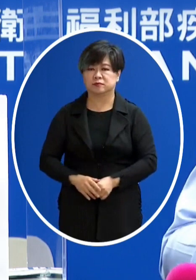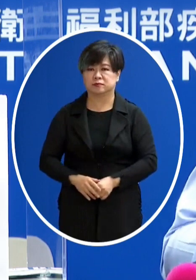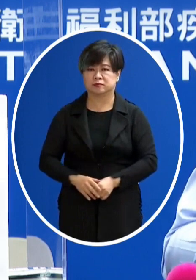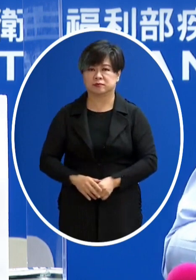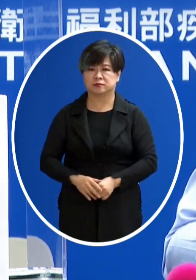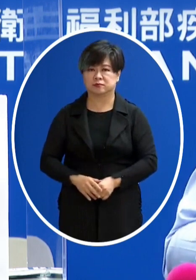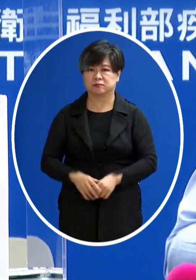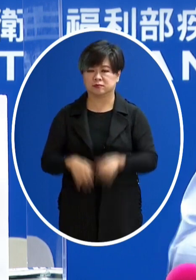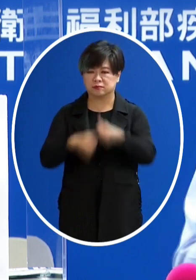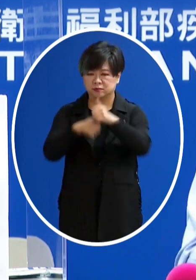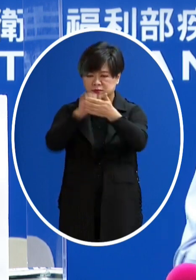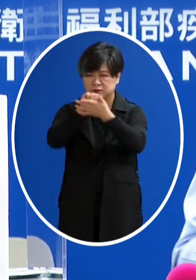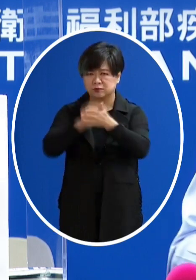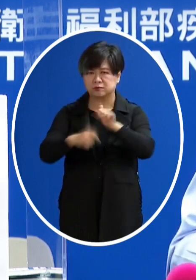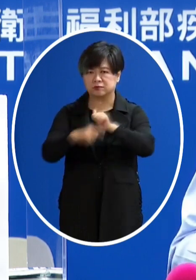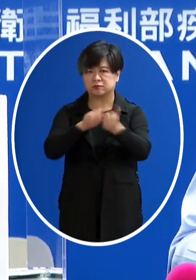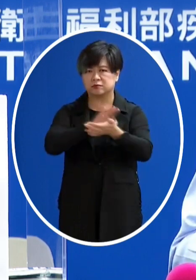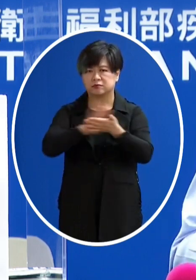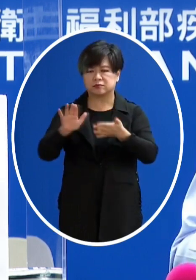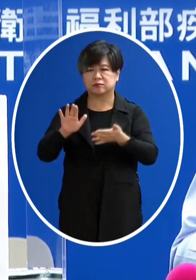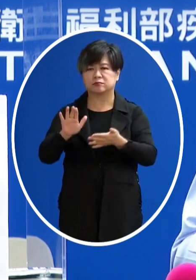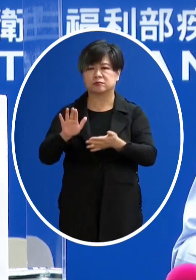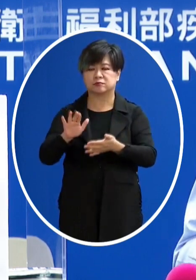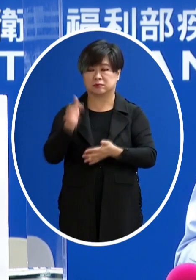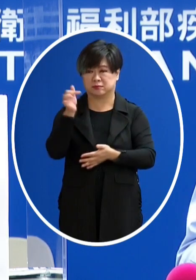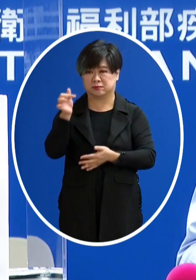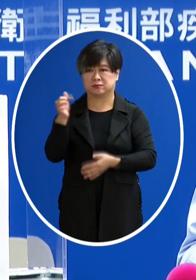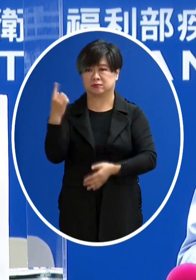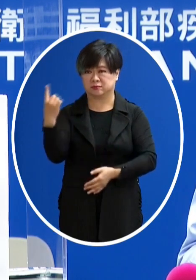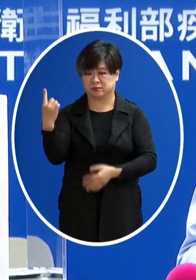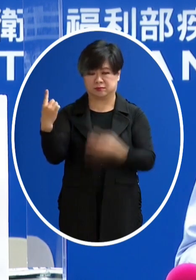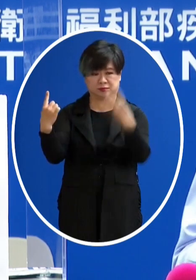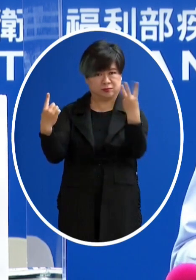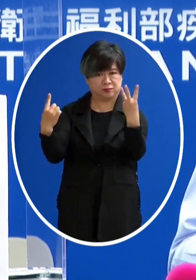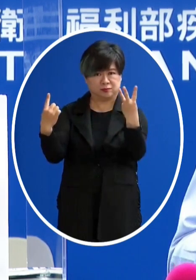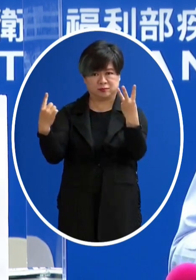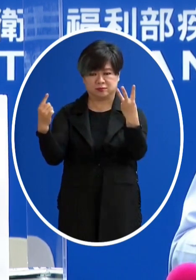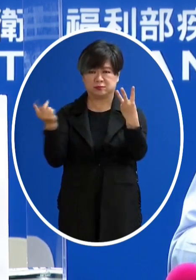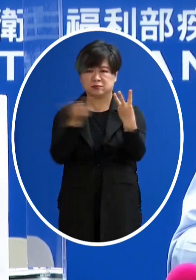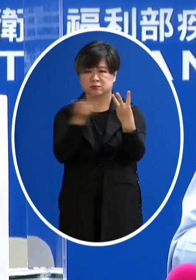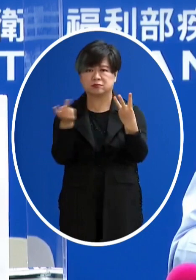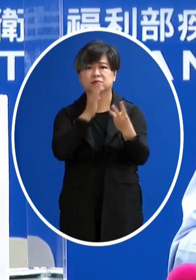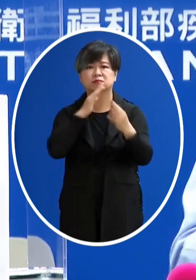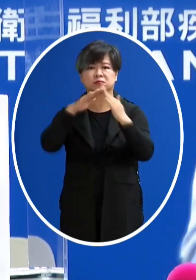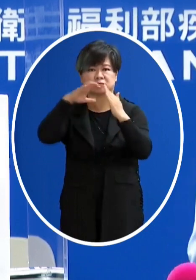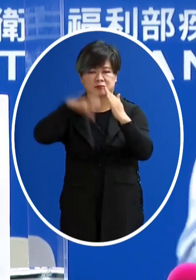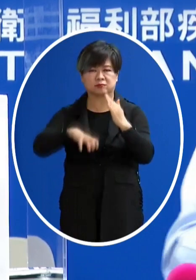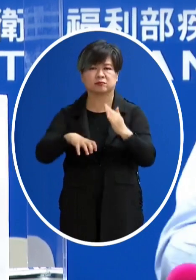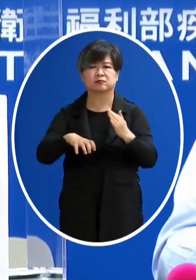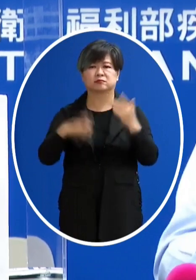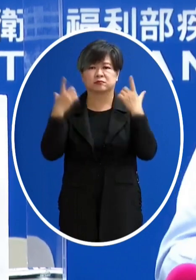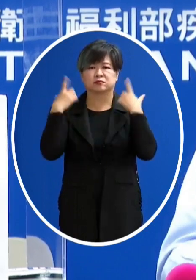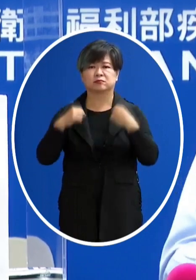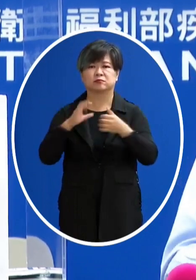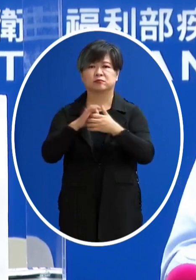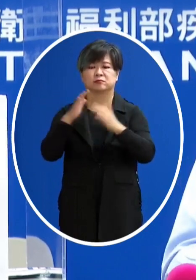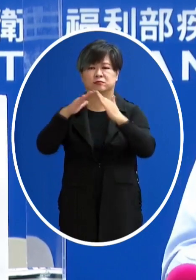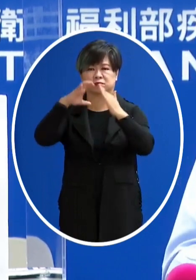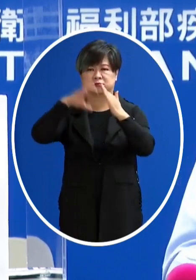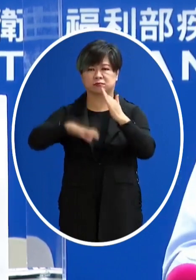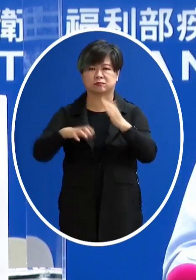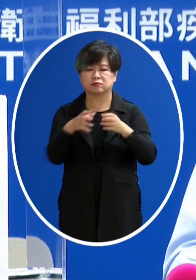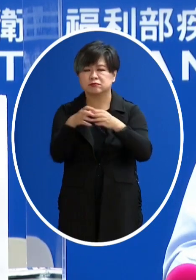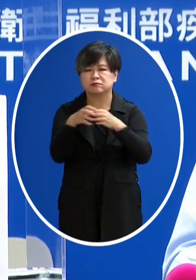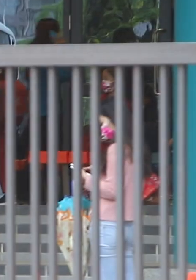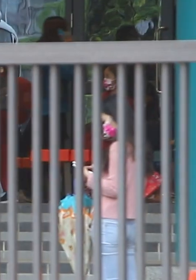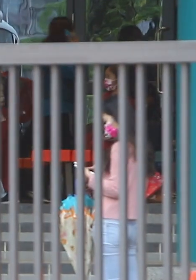到，大概就血清阳性一跟血清阳性三，其实很明显，他们这个家庭以前就有一个家庭的